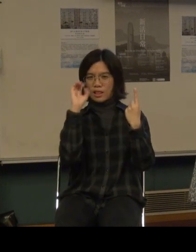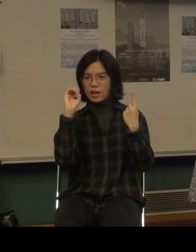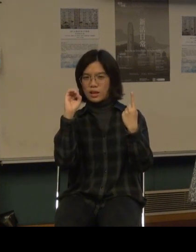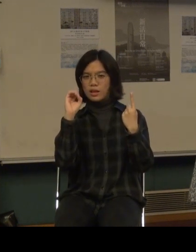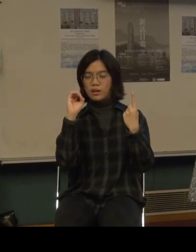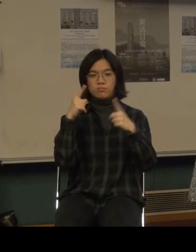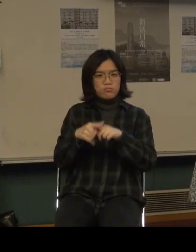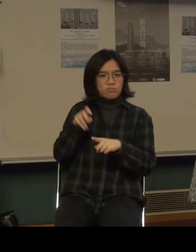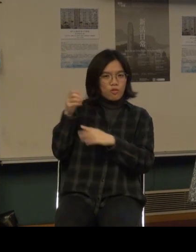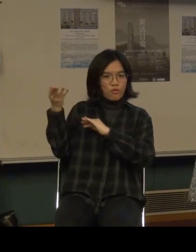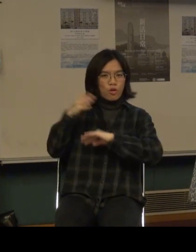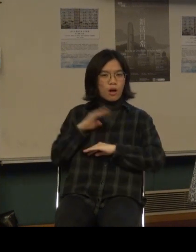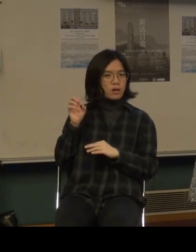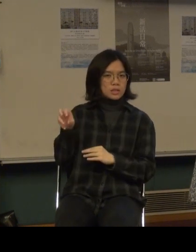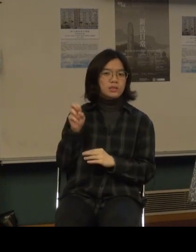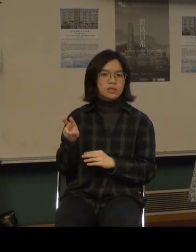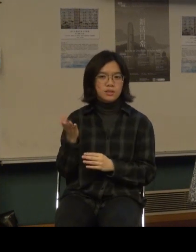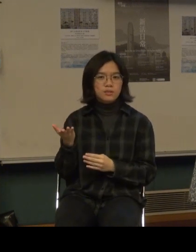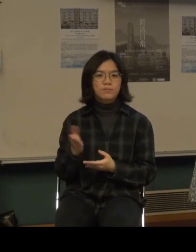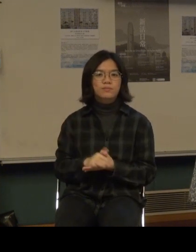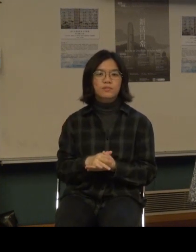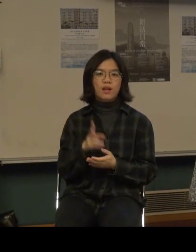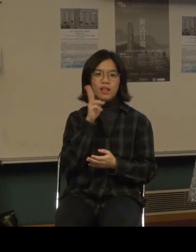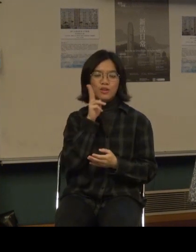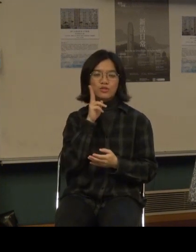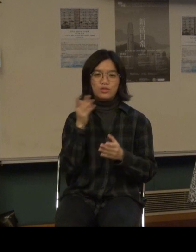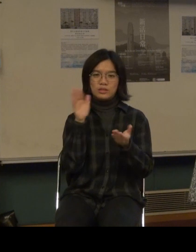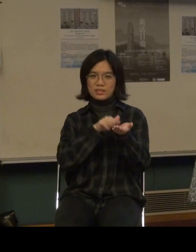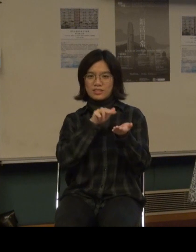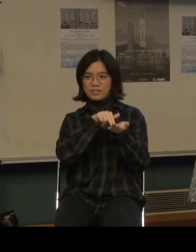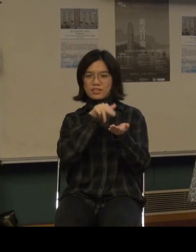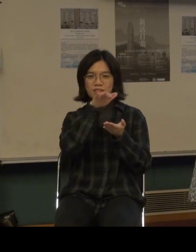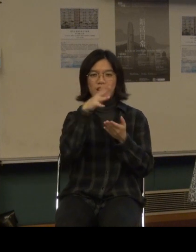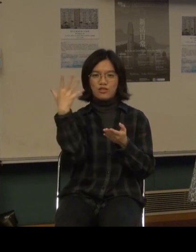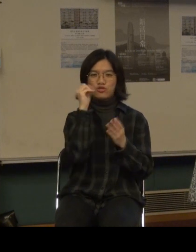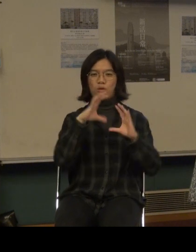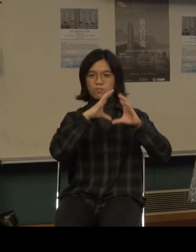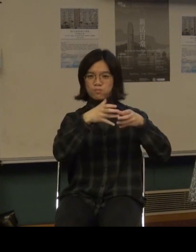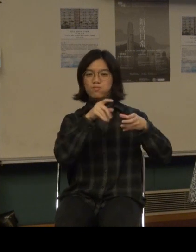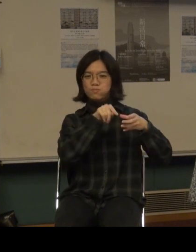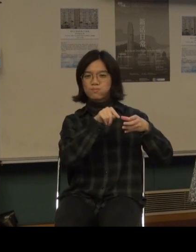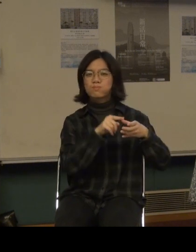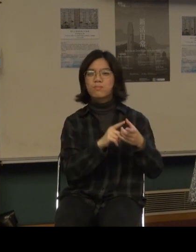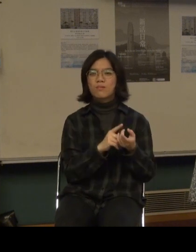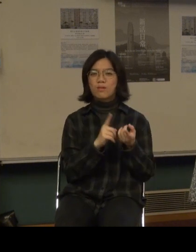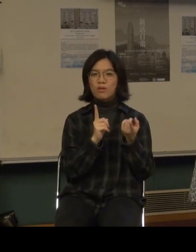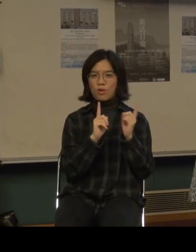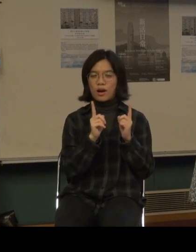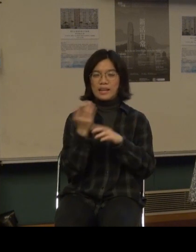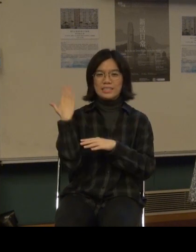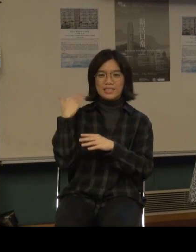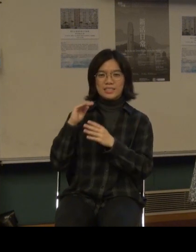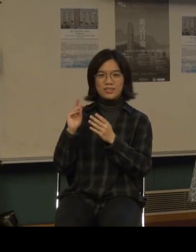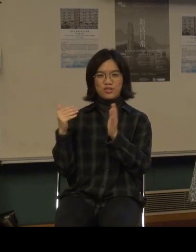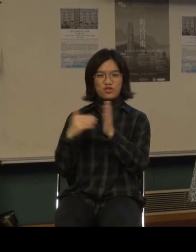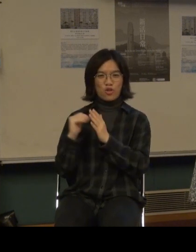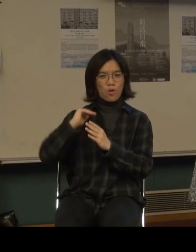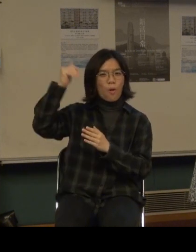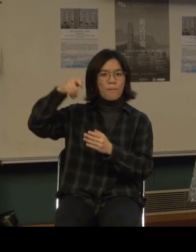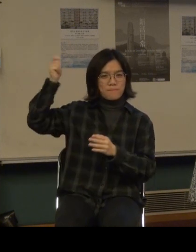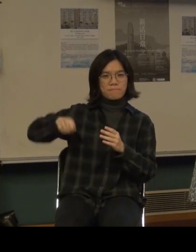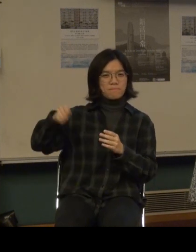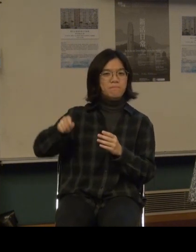嘅西式嘅建築嘅，例如即係郵政總局啦。同埋咧，而家仲喺度嘅，即係以前嘅最高法院啦。咁去到1910